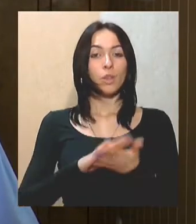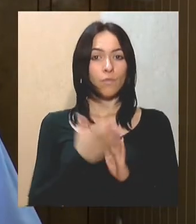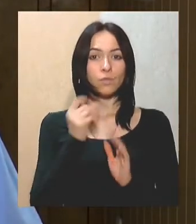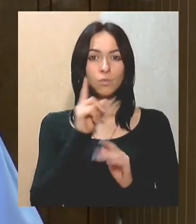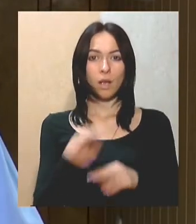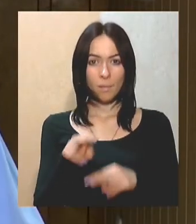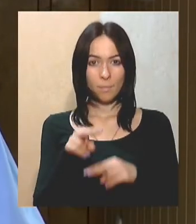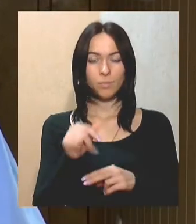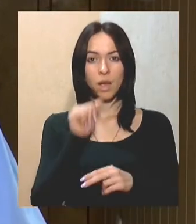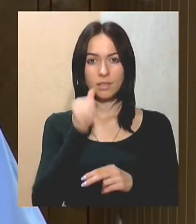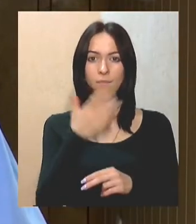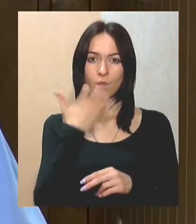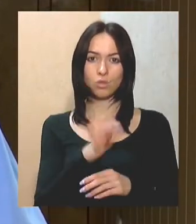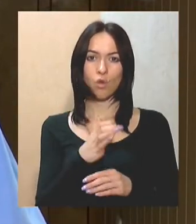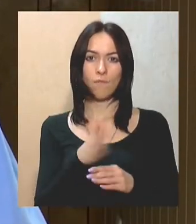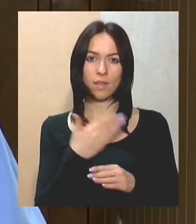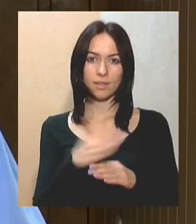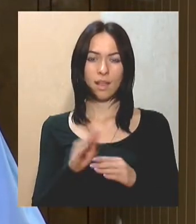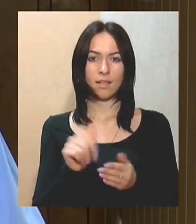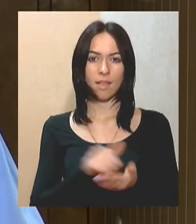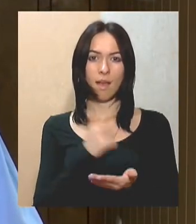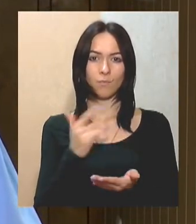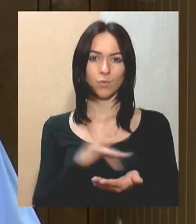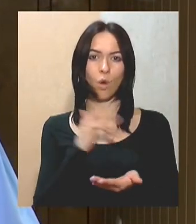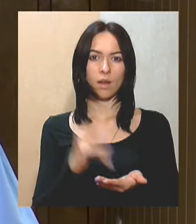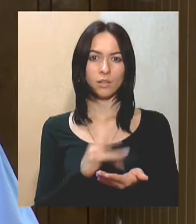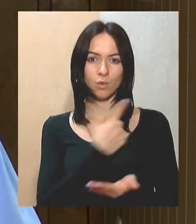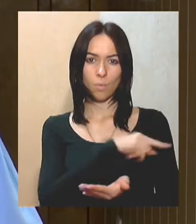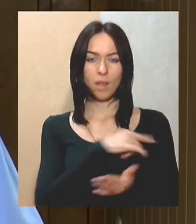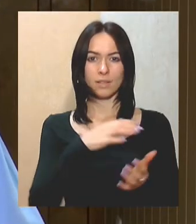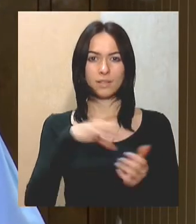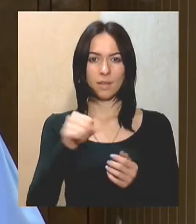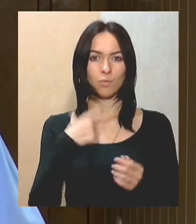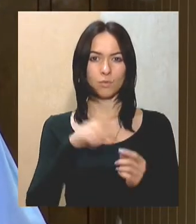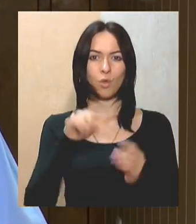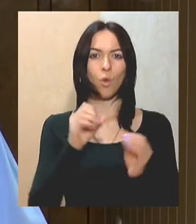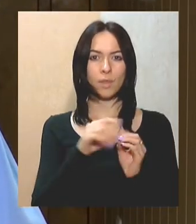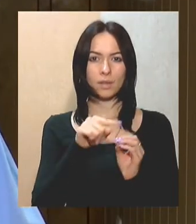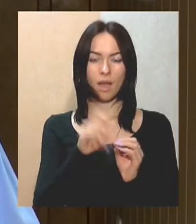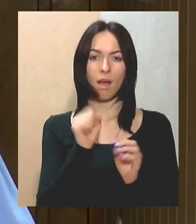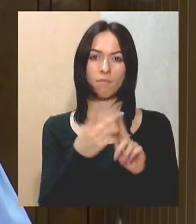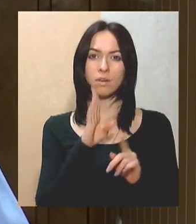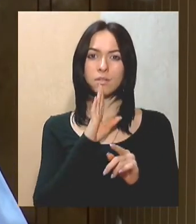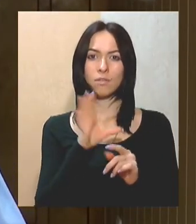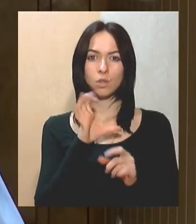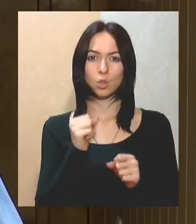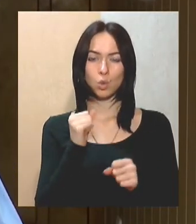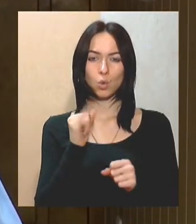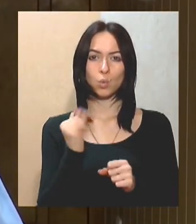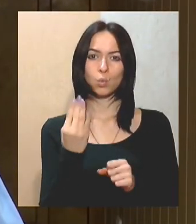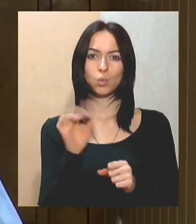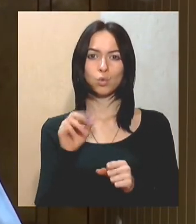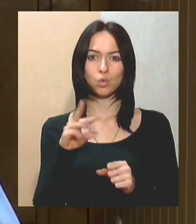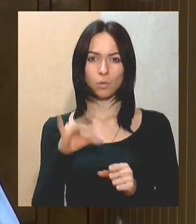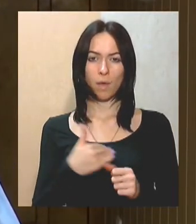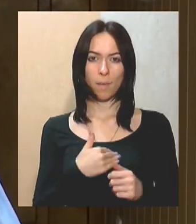ожогове відділення міської лікарні, номер 10 міської лікарні заберуть їх собі. І втора дівчинка з ушибами грудної